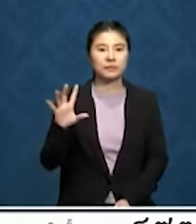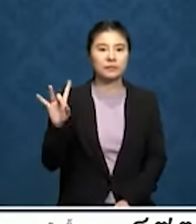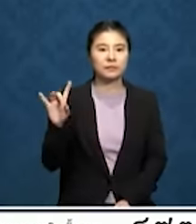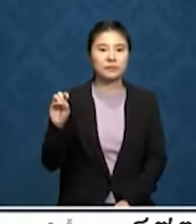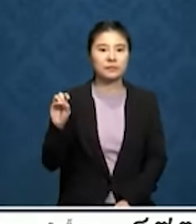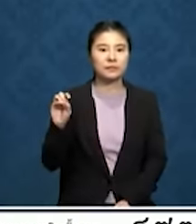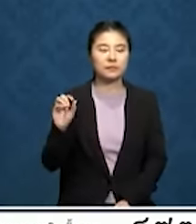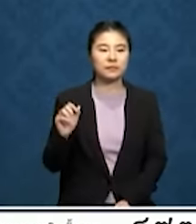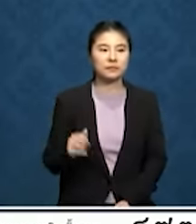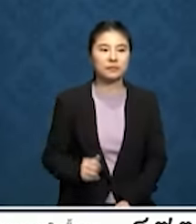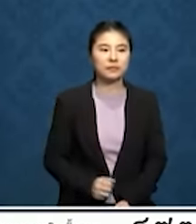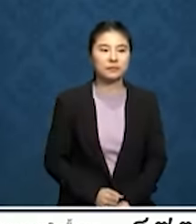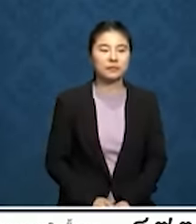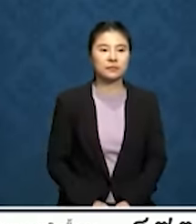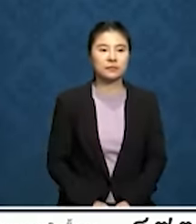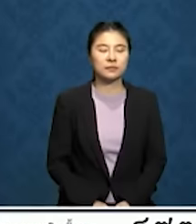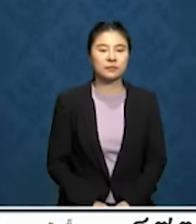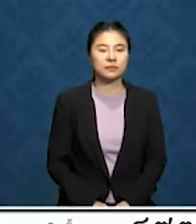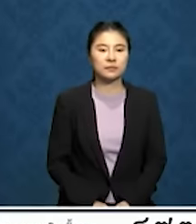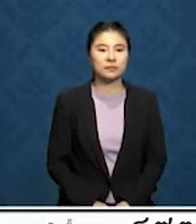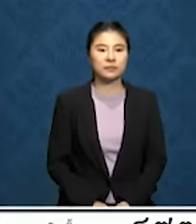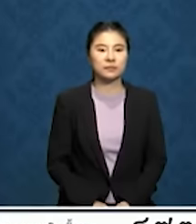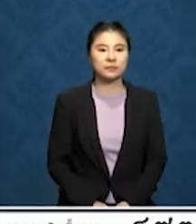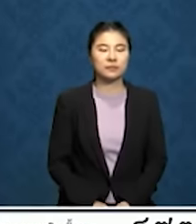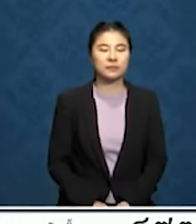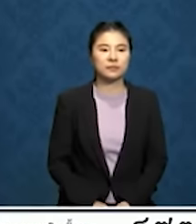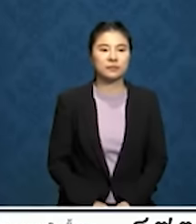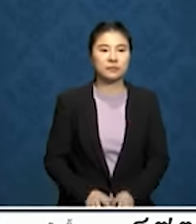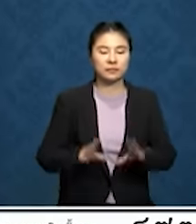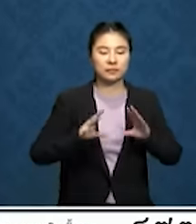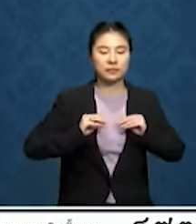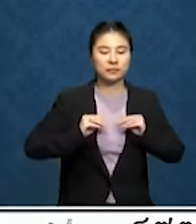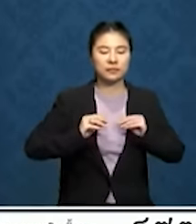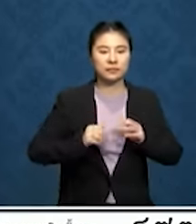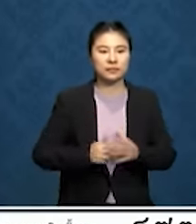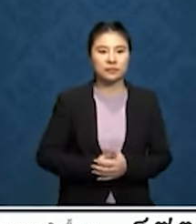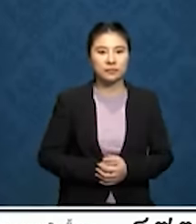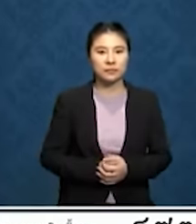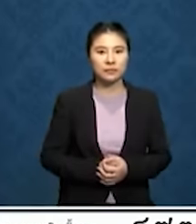280นายภูมิพัฒน์พัชรทรัพย ์เห็นชอบครับ